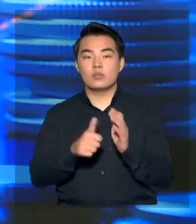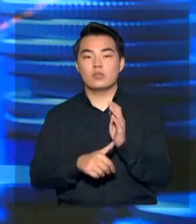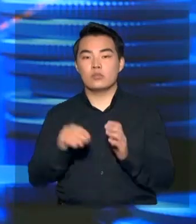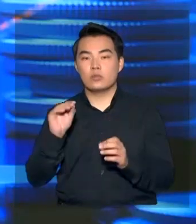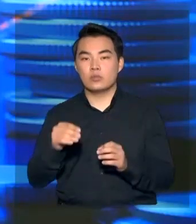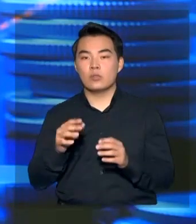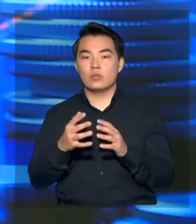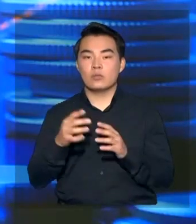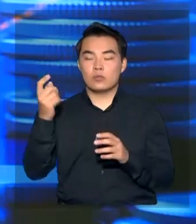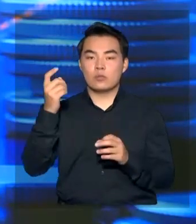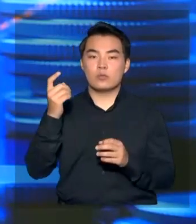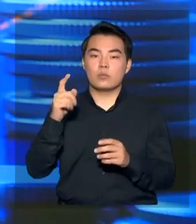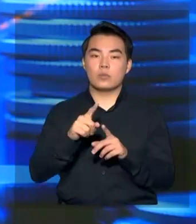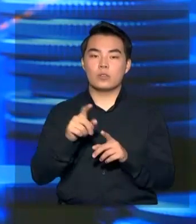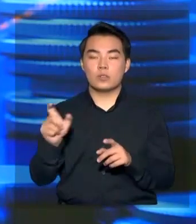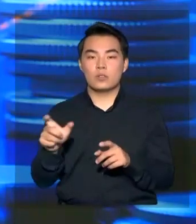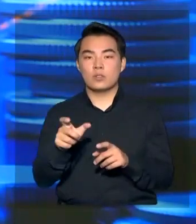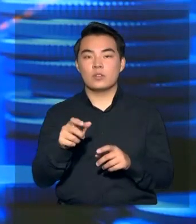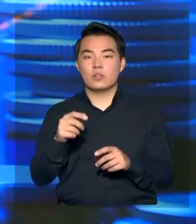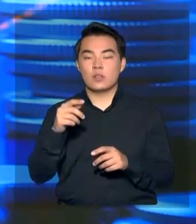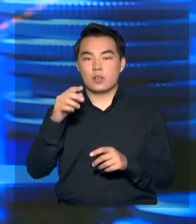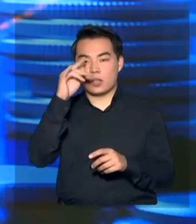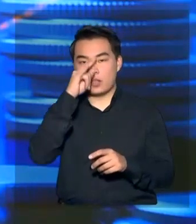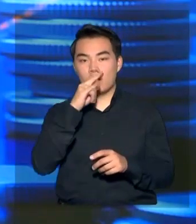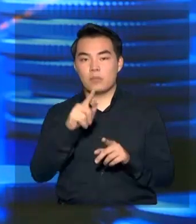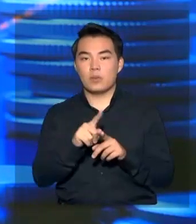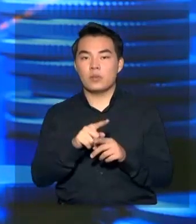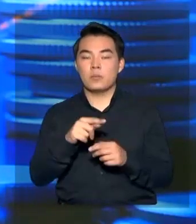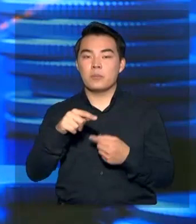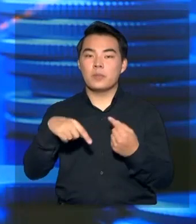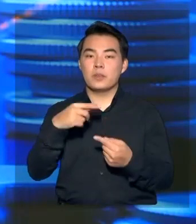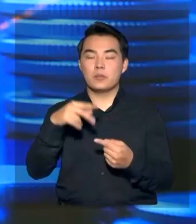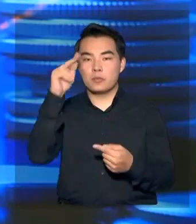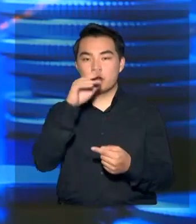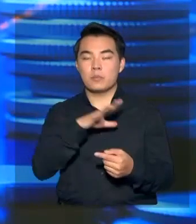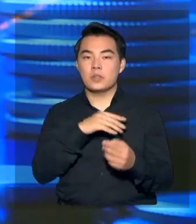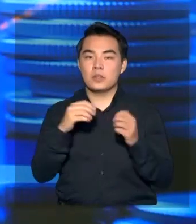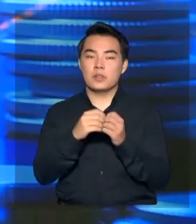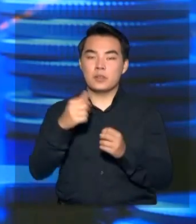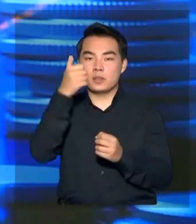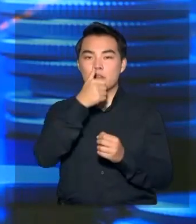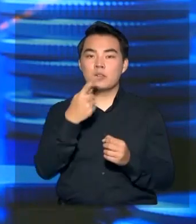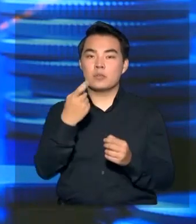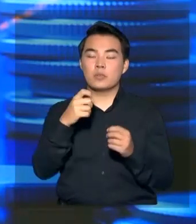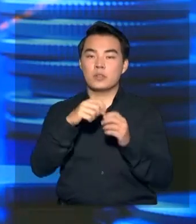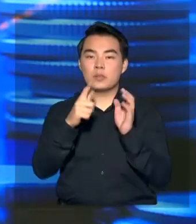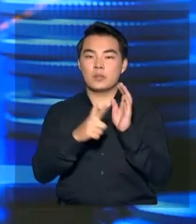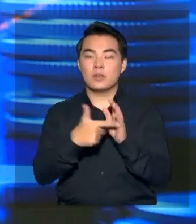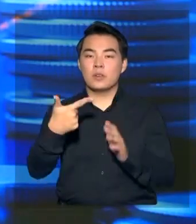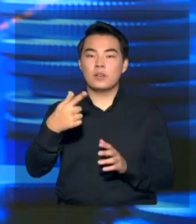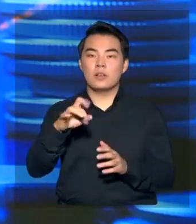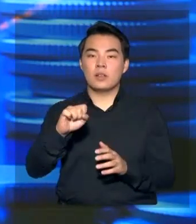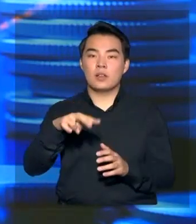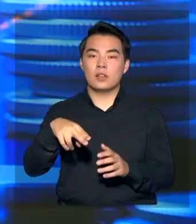Шестьдесят тысяч сельских женщин Казахстана обучились предпринимательству за 10 лет, а 117 выиграли безвозмездные